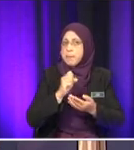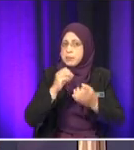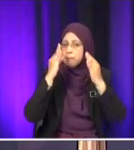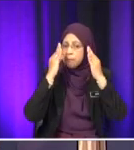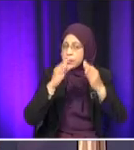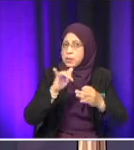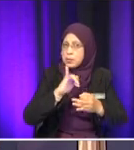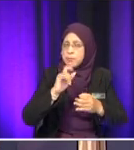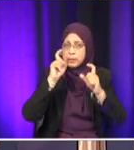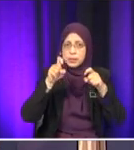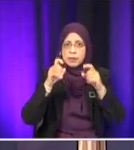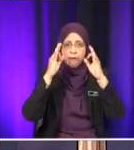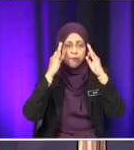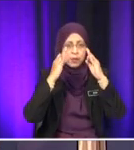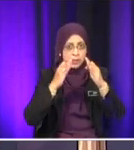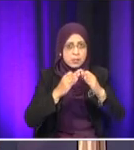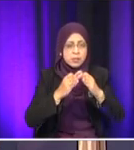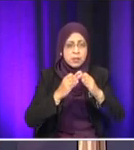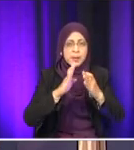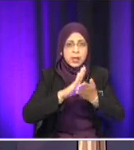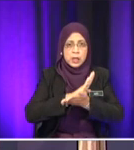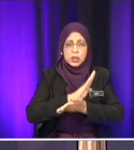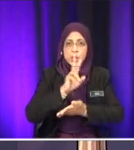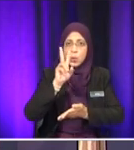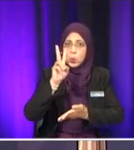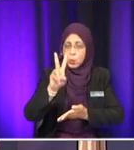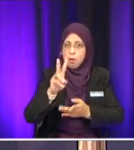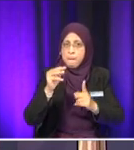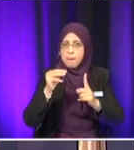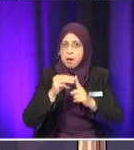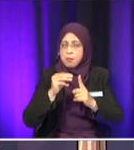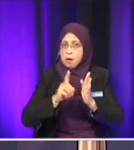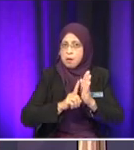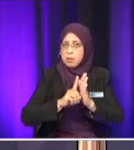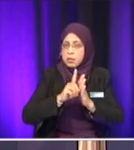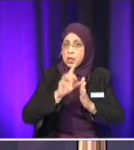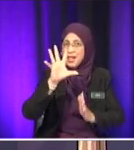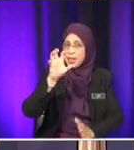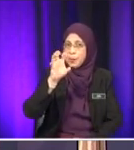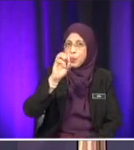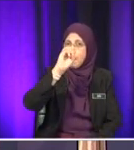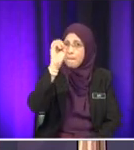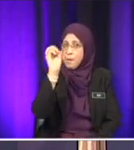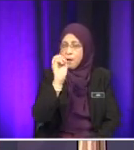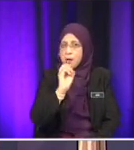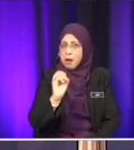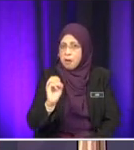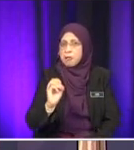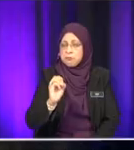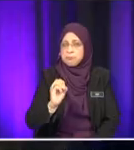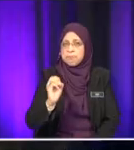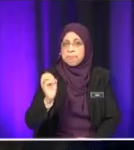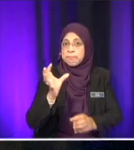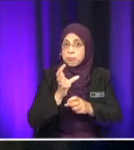sebab ide itu adalah wajar yang paling tinggi tidak seperti kbsm tertumpuk pada kertas 2 saja